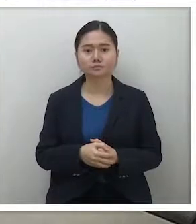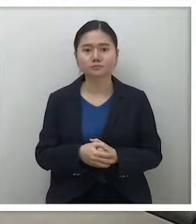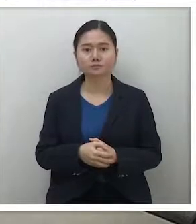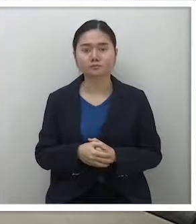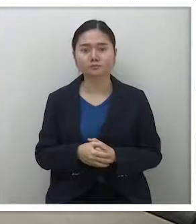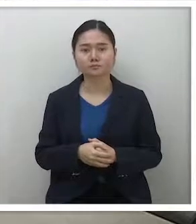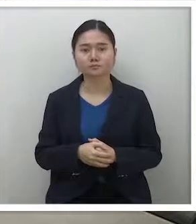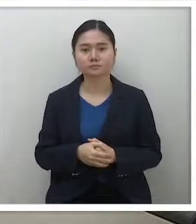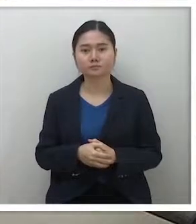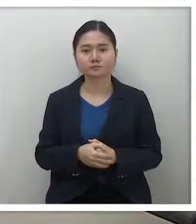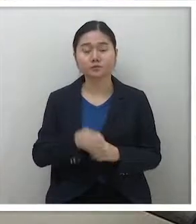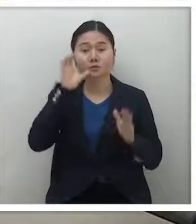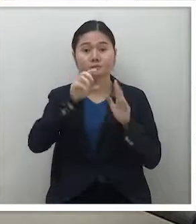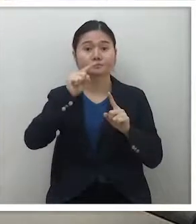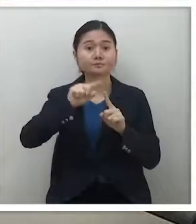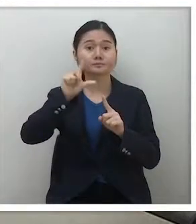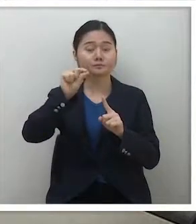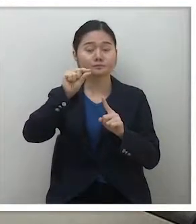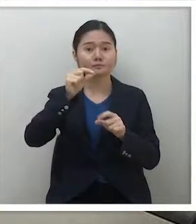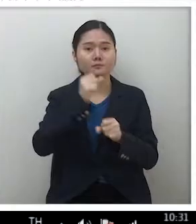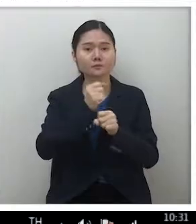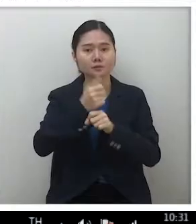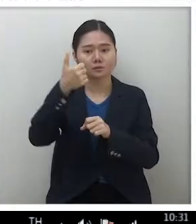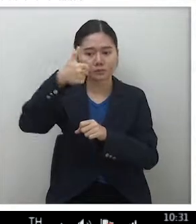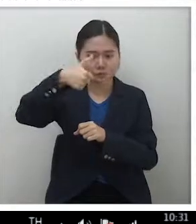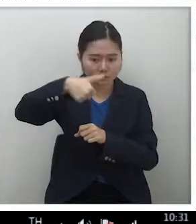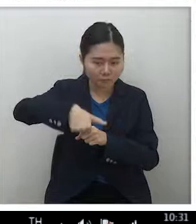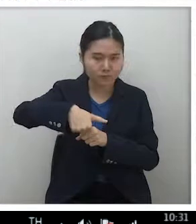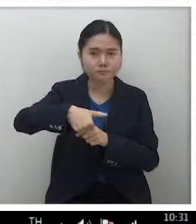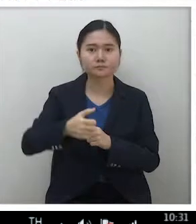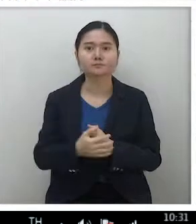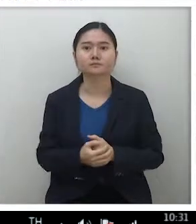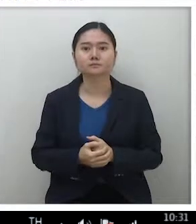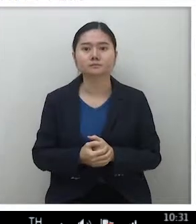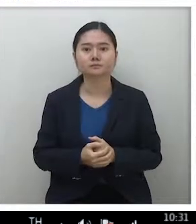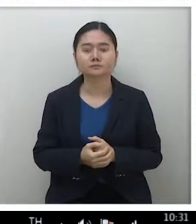เฟรมที่20เราดึงหัวยกลง